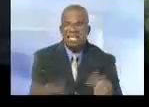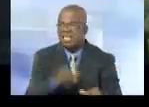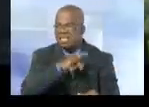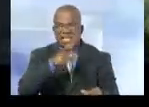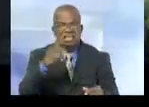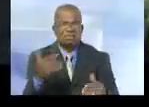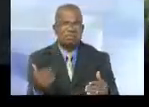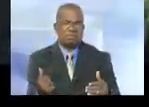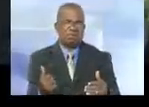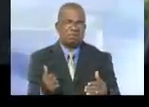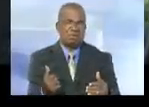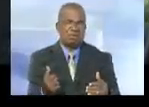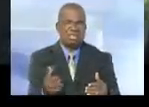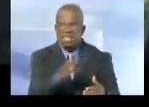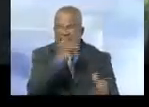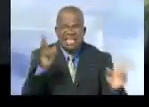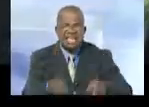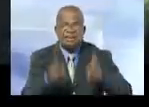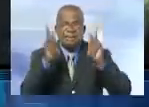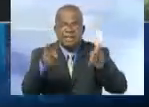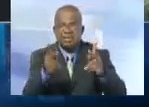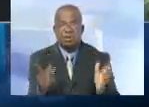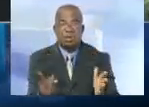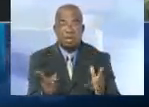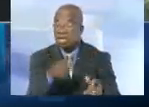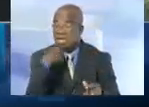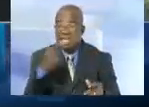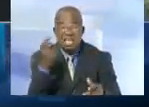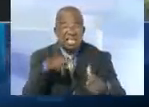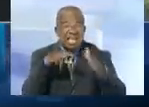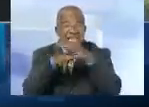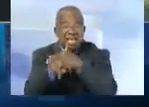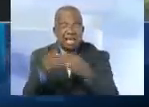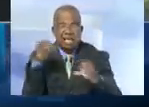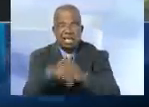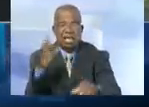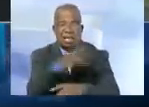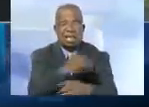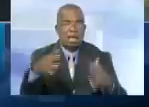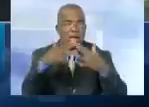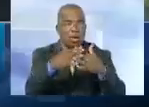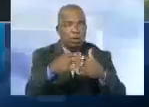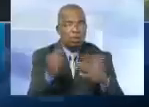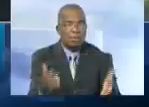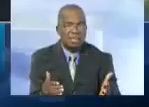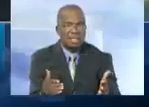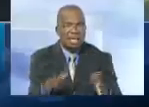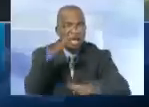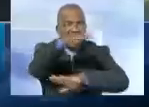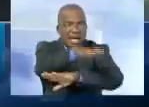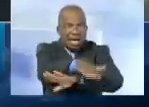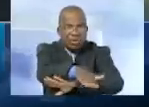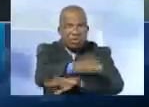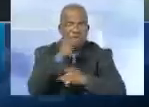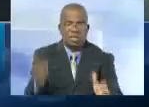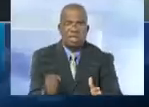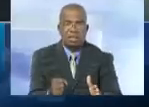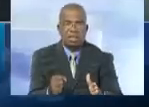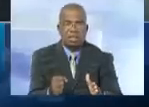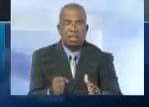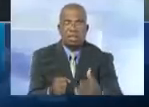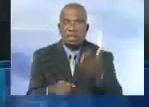dues au fait que des individus rentrent dans nos postes de transformation, de distribution publique, la nuit, et ils